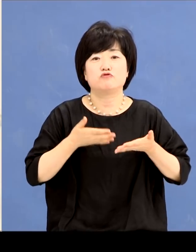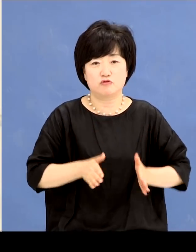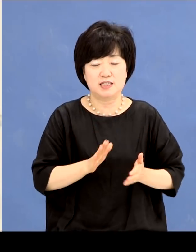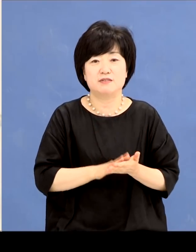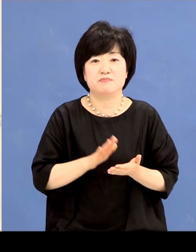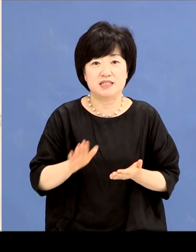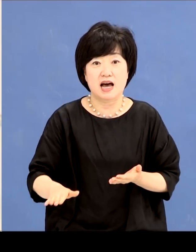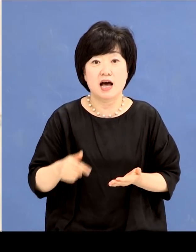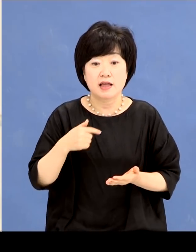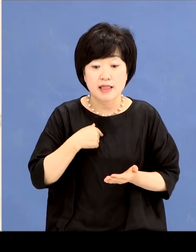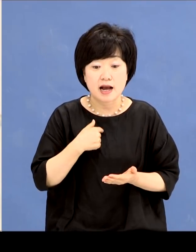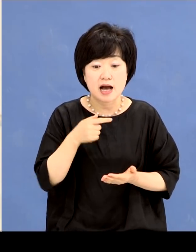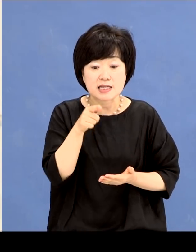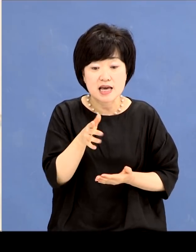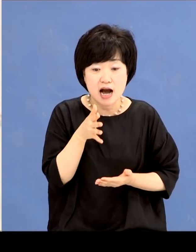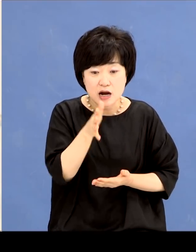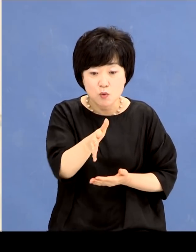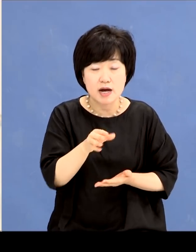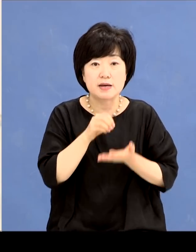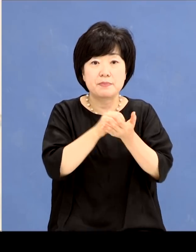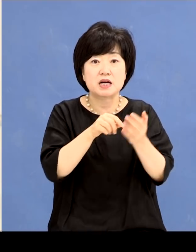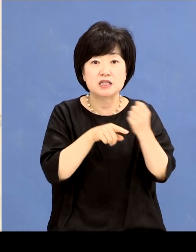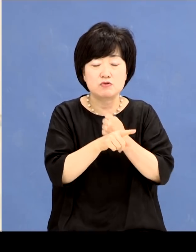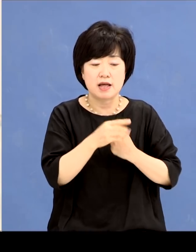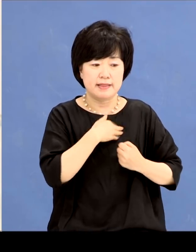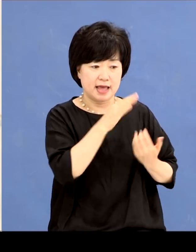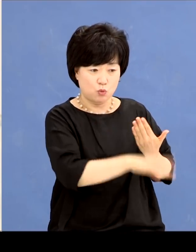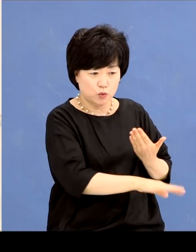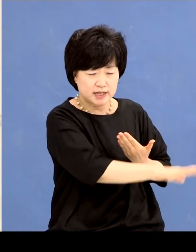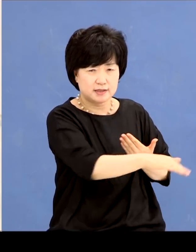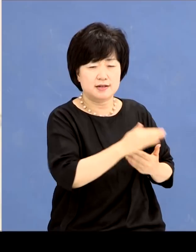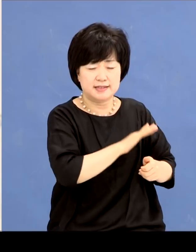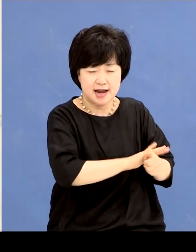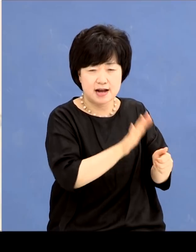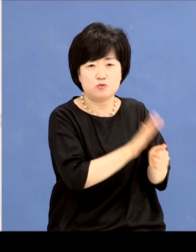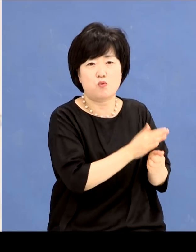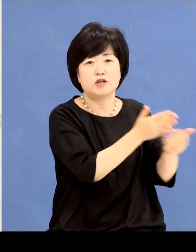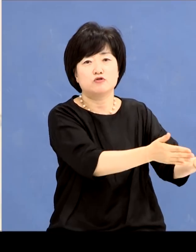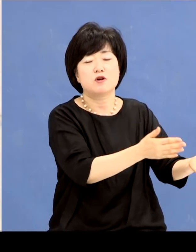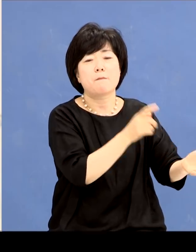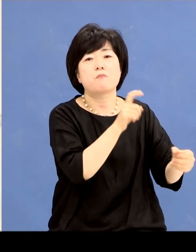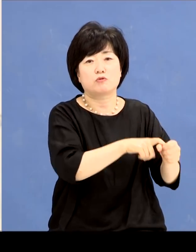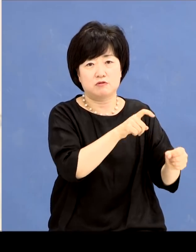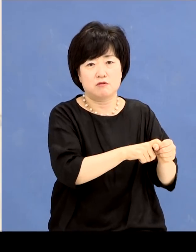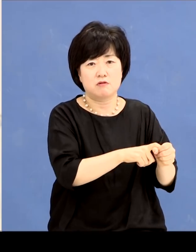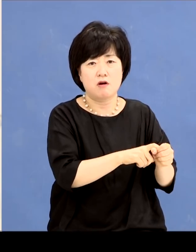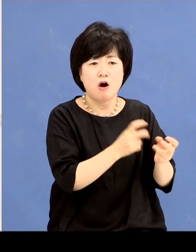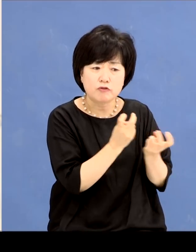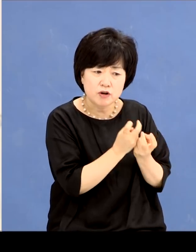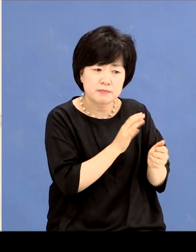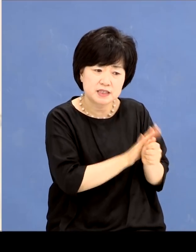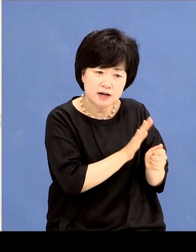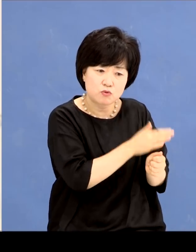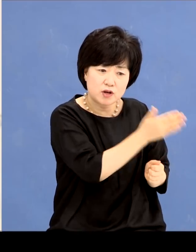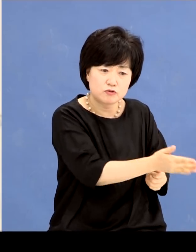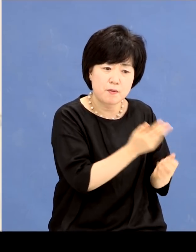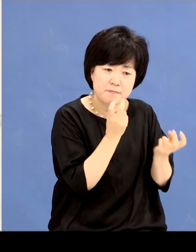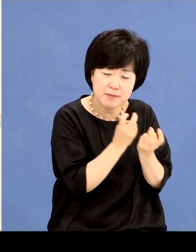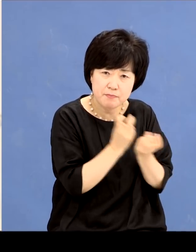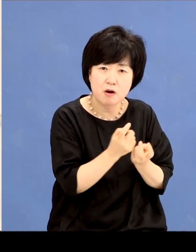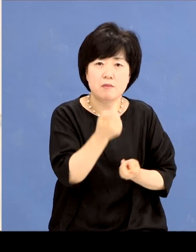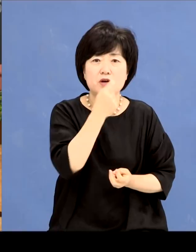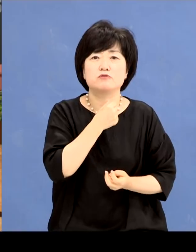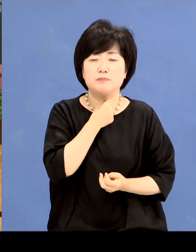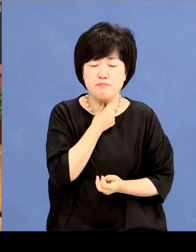보육원 출신입니다. 어. 제가 이 학과에 온 것은 제 동생들을 잘 도와주기 위해서 어. 어떻게 하면 잘 도와줄 수 있지 그러한